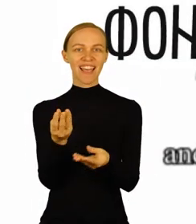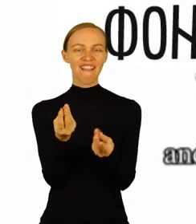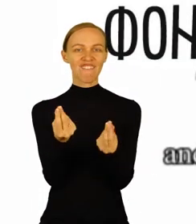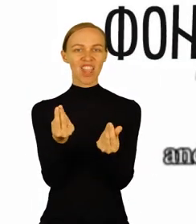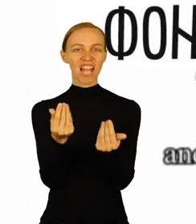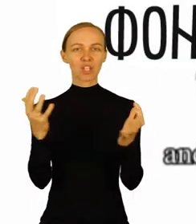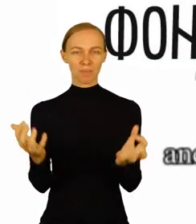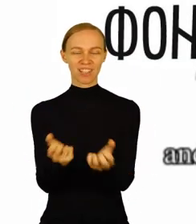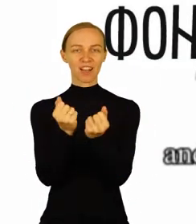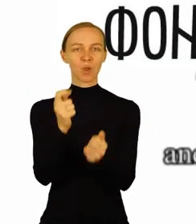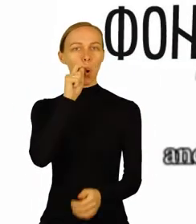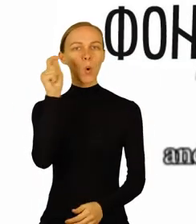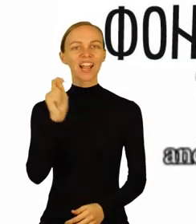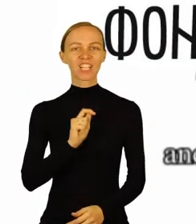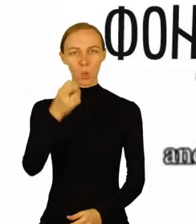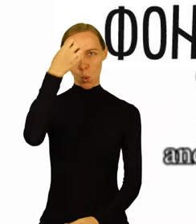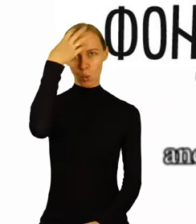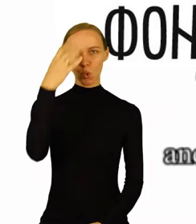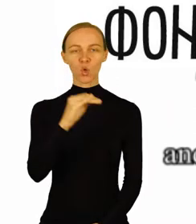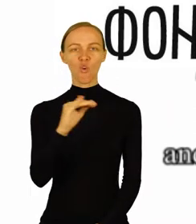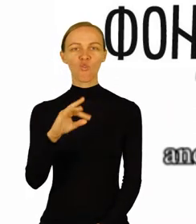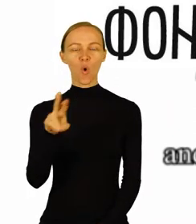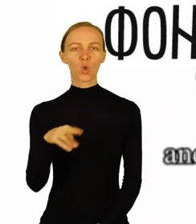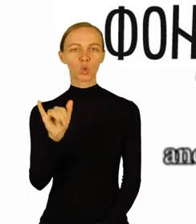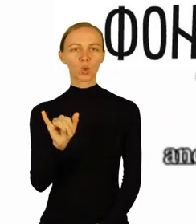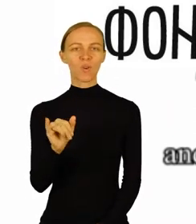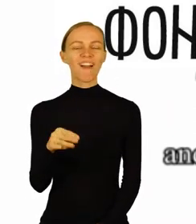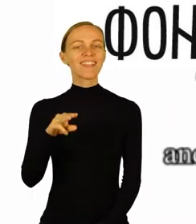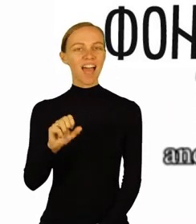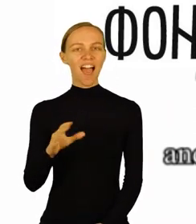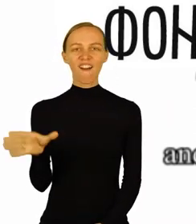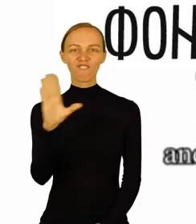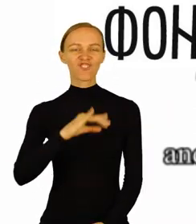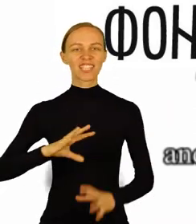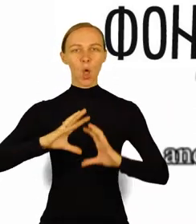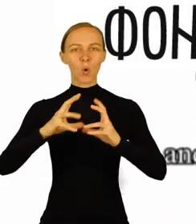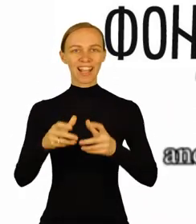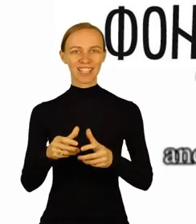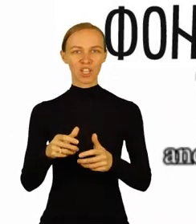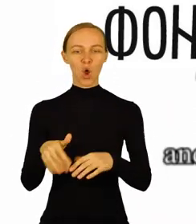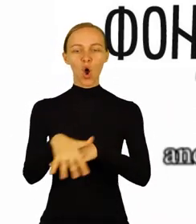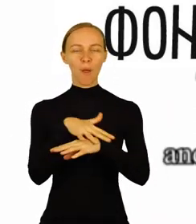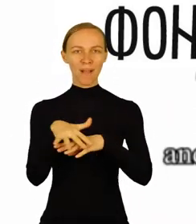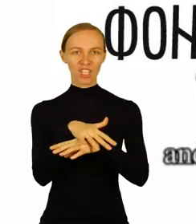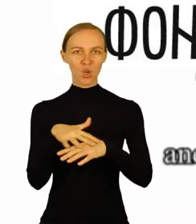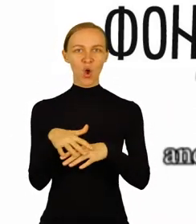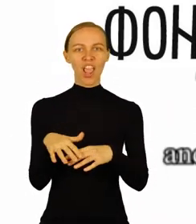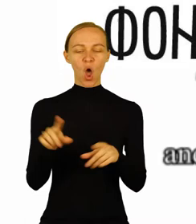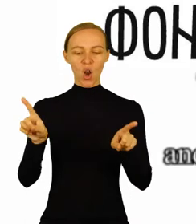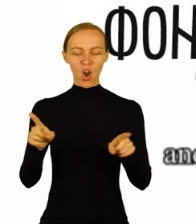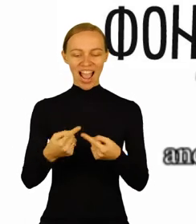Книгу видано за фінансової підтримки Українського культурного фонду та Всеукраїнської